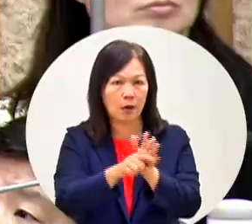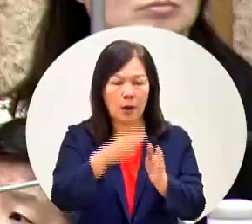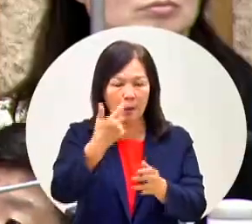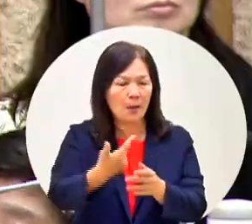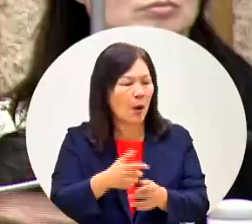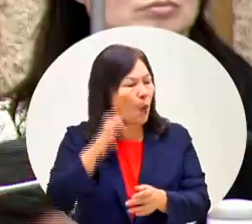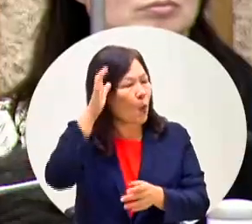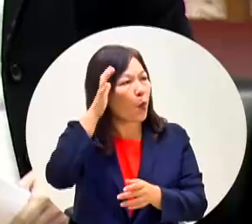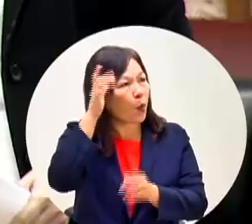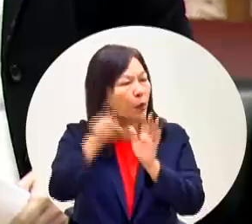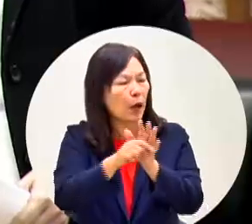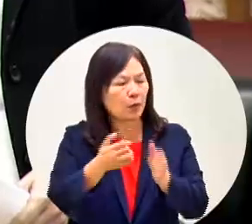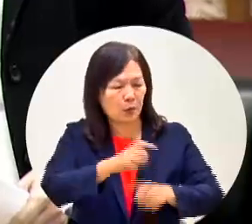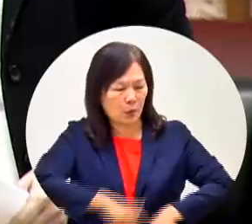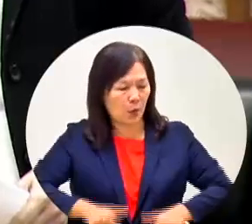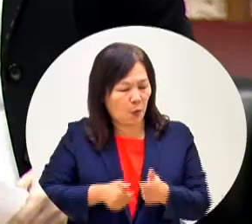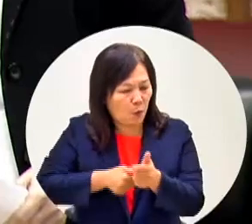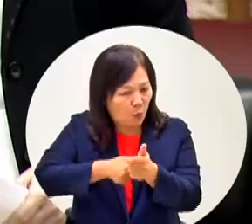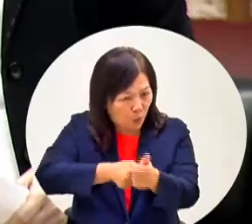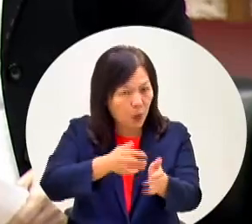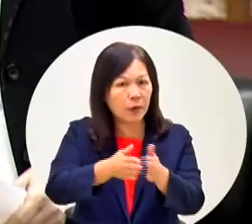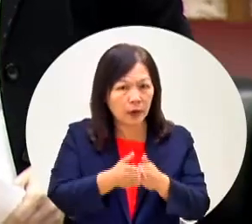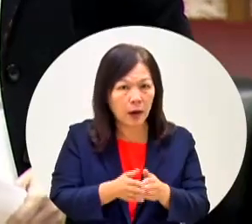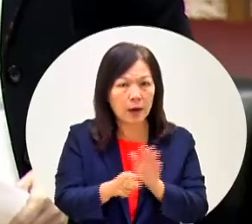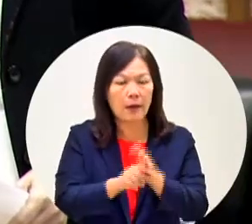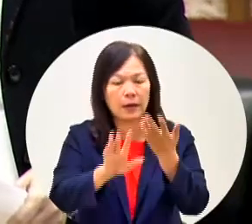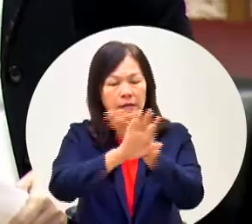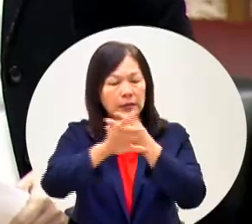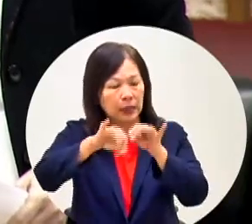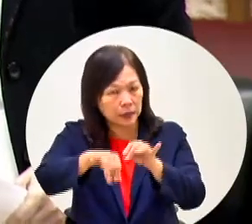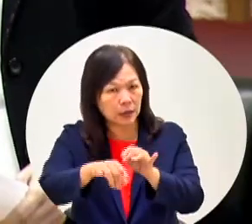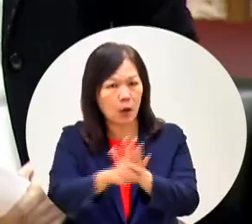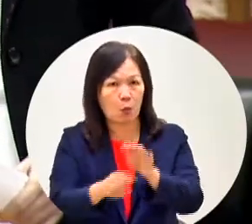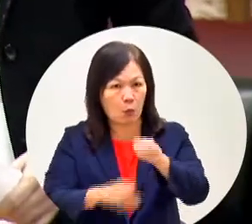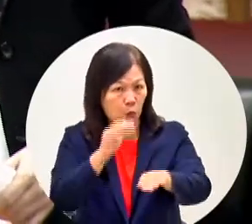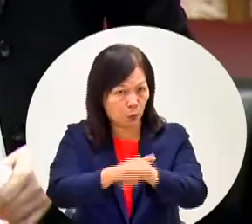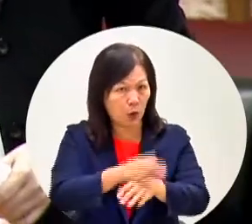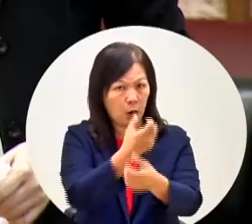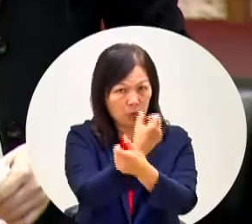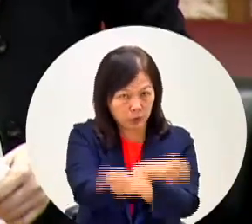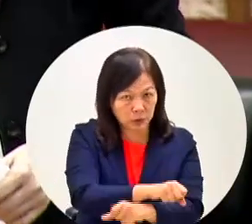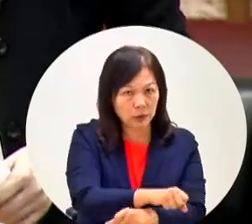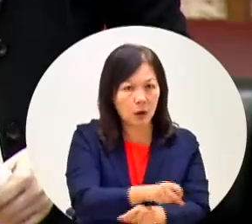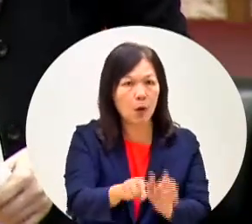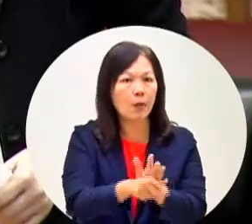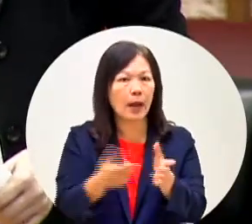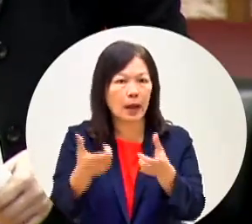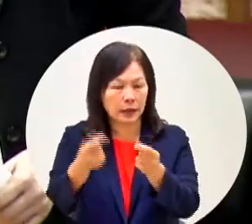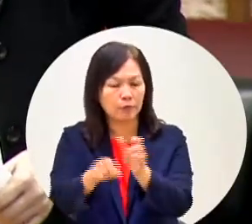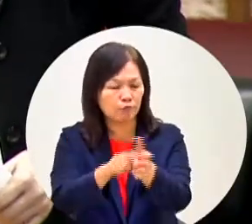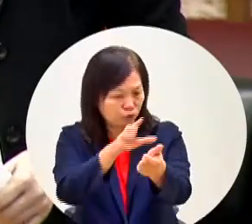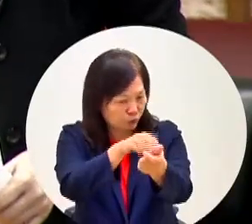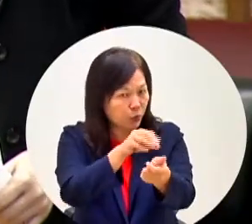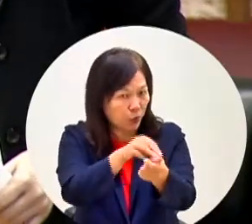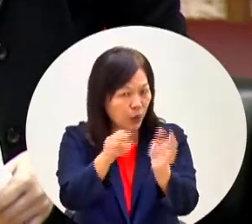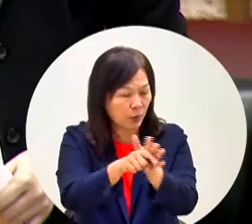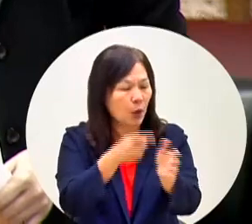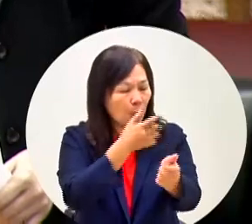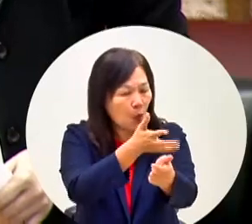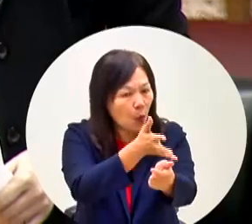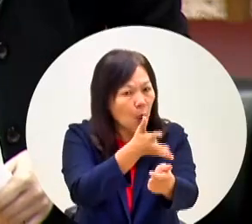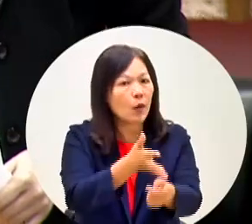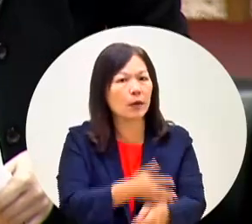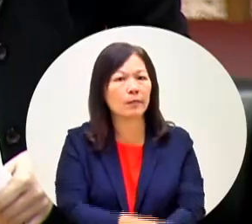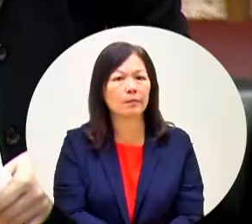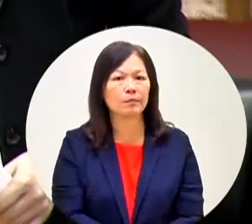何在其他地方成功的经验，我们都要去学习跟取经，是不是用高雄经验未